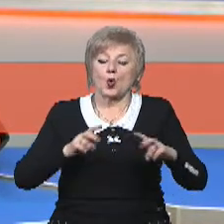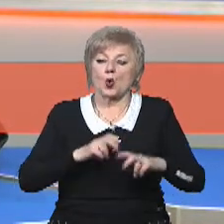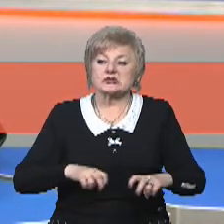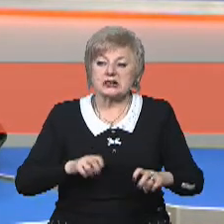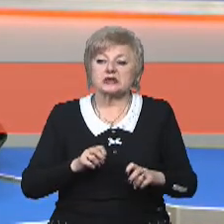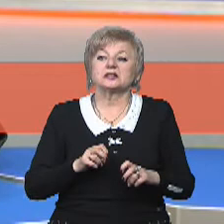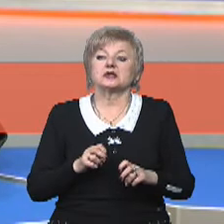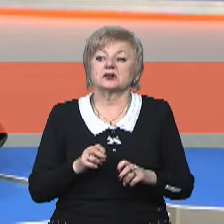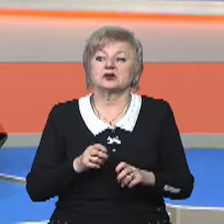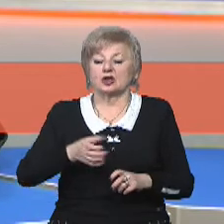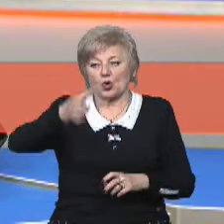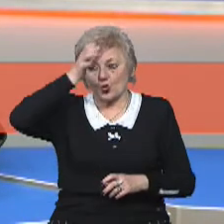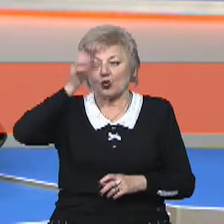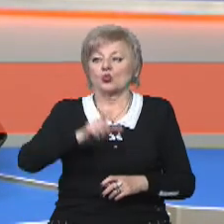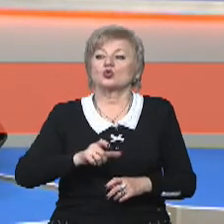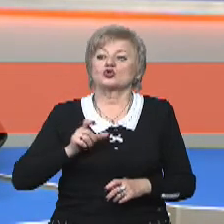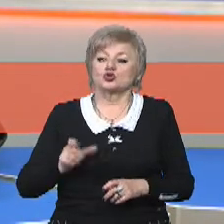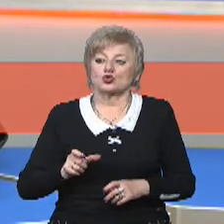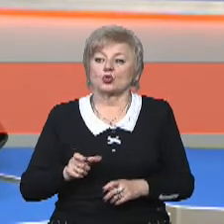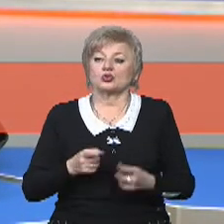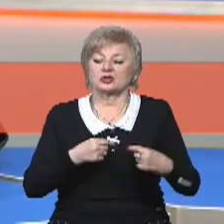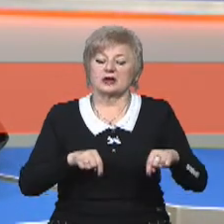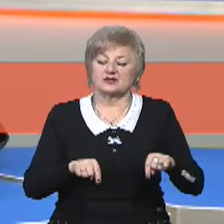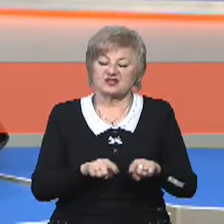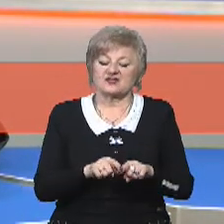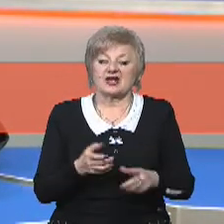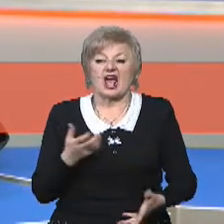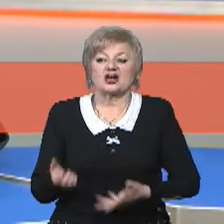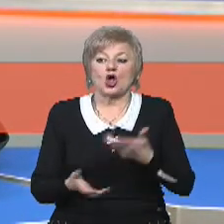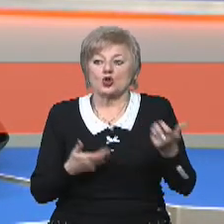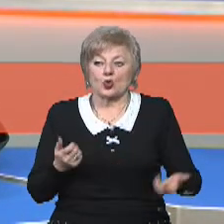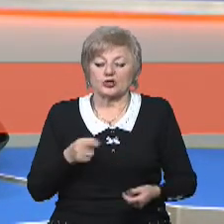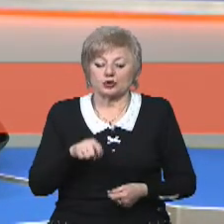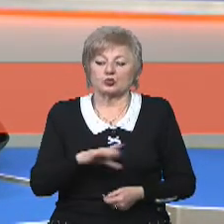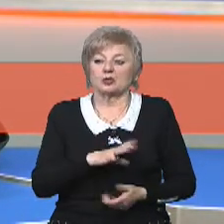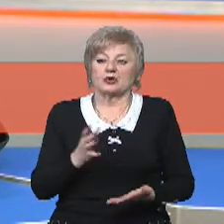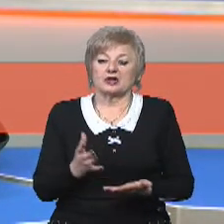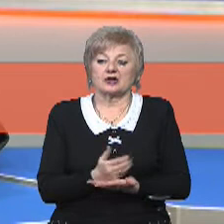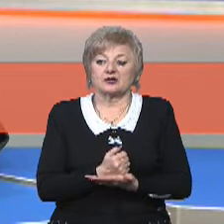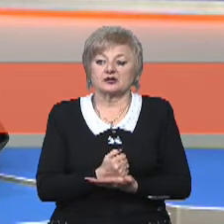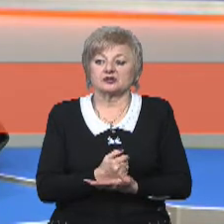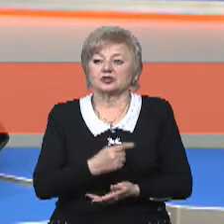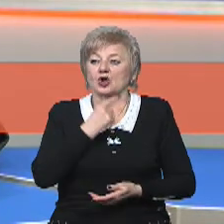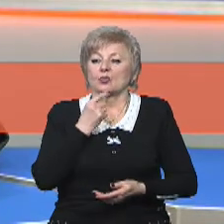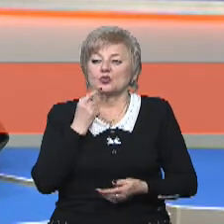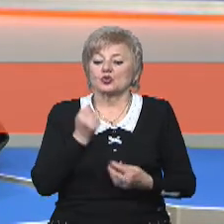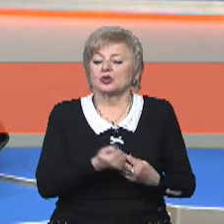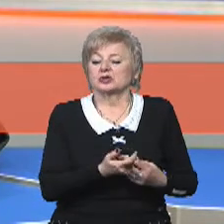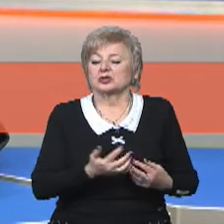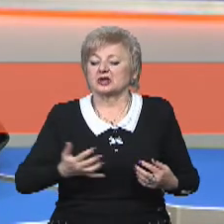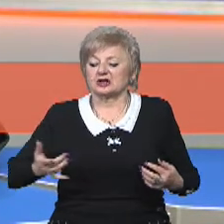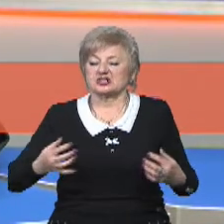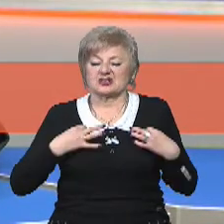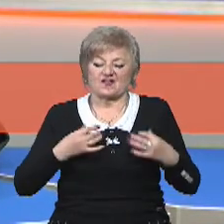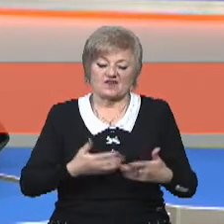за все вчених зі сфери археології. Тут було знайдено велику кількість різноманітних